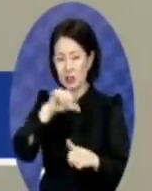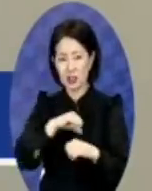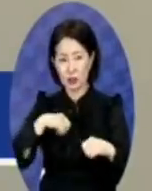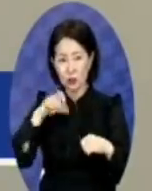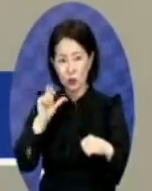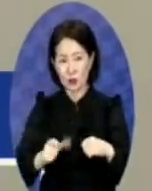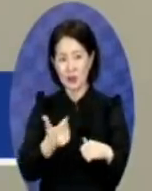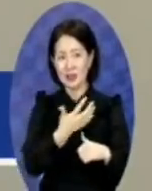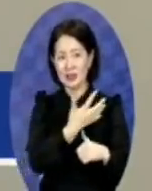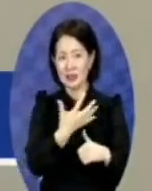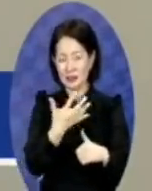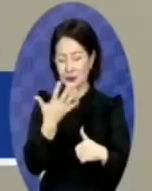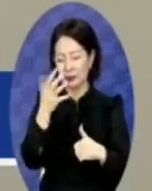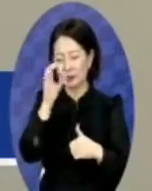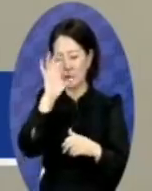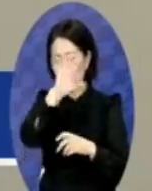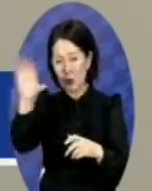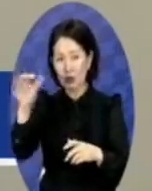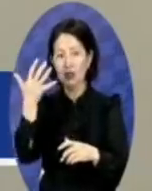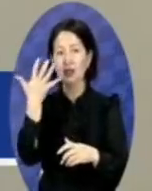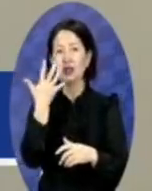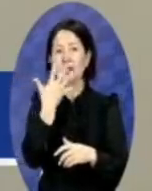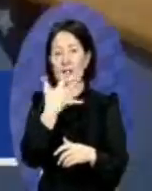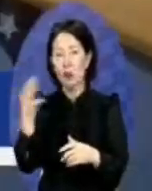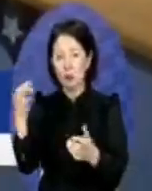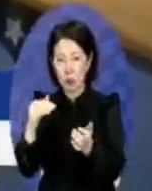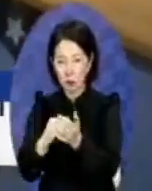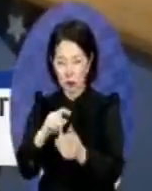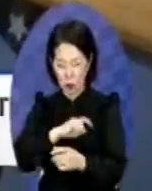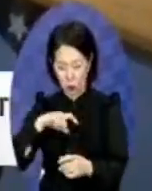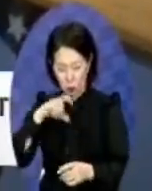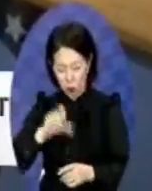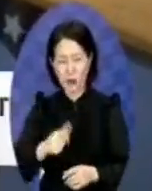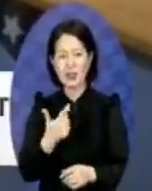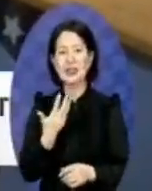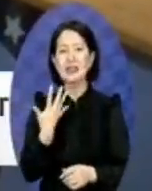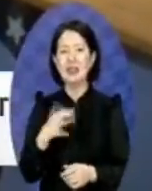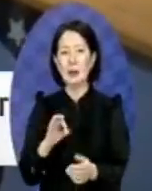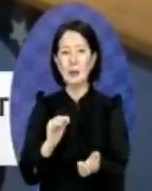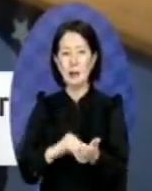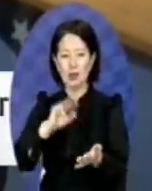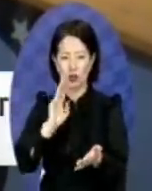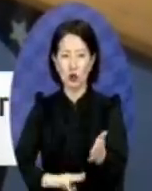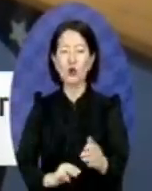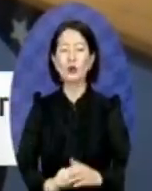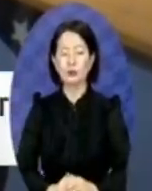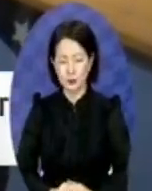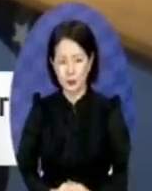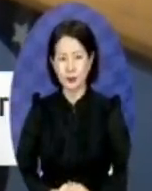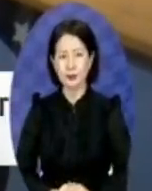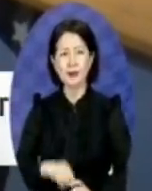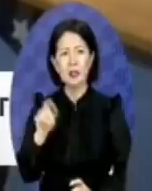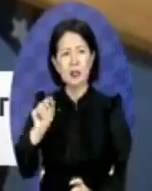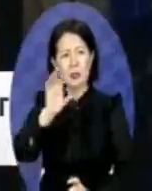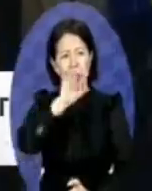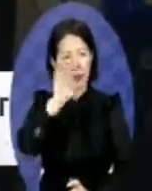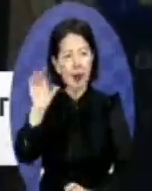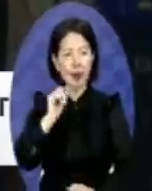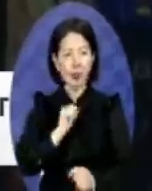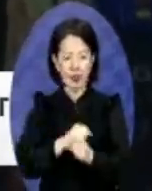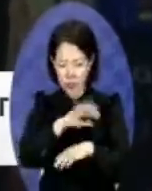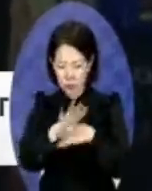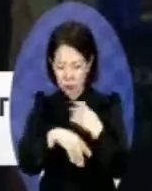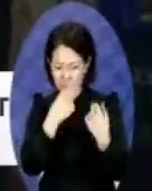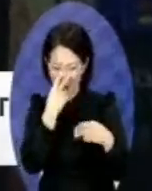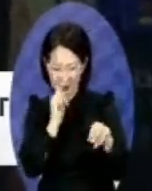төгрөгөөр хувь хүнийг 50 мянган төгрөгөөр сорхно. За нийслэлийн мэрэгжлийн хэлтийн байцагснаар аж ахуй нэгж байгууллагын үйл ажиллагаанд хяналт